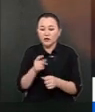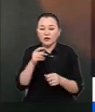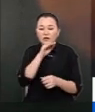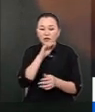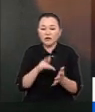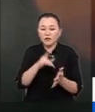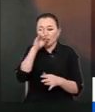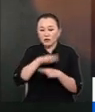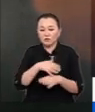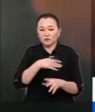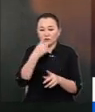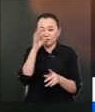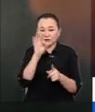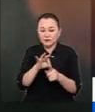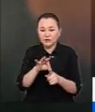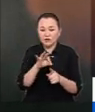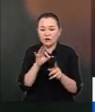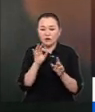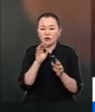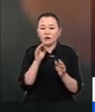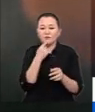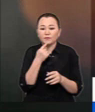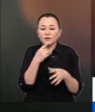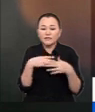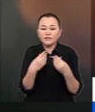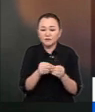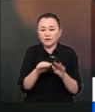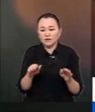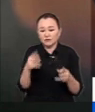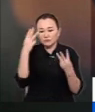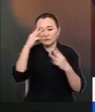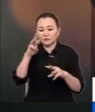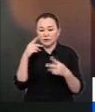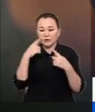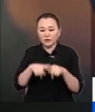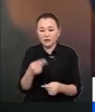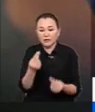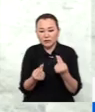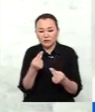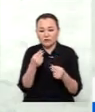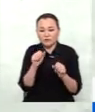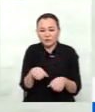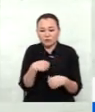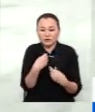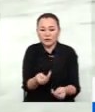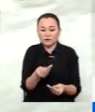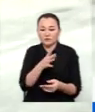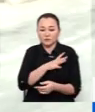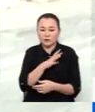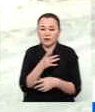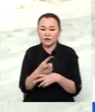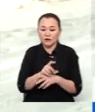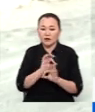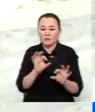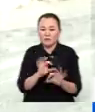әкімдігі бар мақсатымыз аз қамтылған отбасылардың балаларына заманауи құрылғымен ойнауға мүмкіндік беру болды деп түсіндірді.